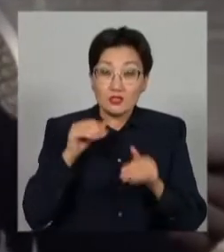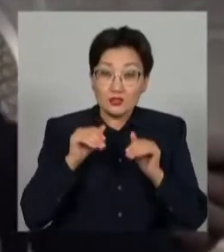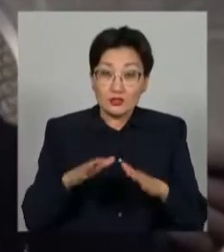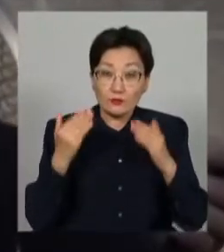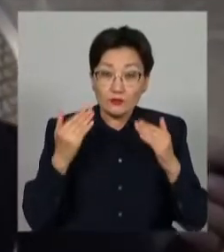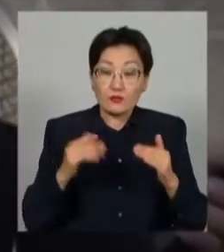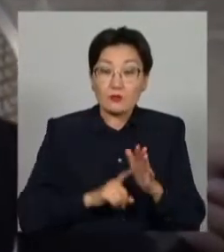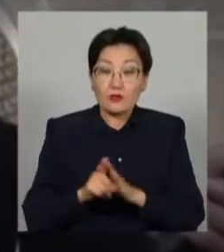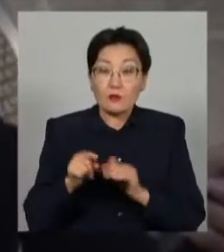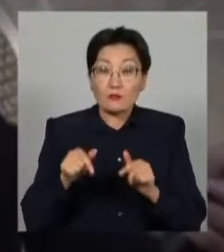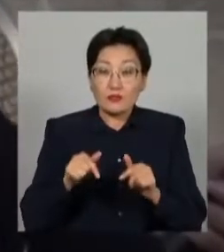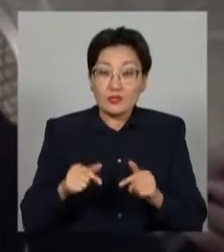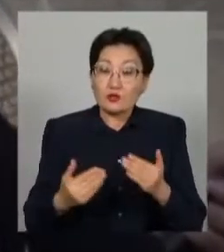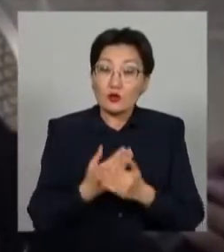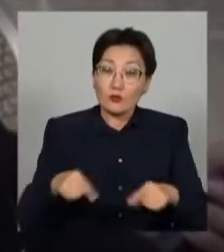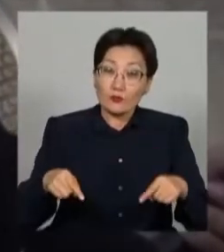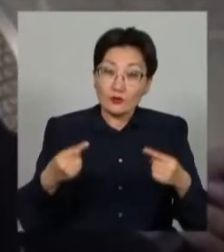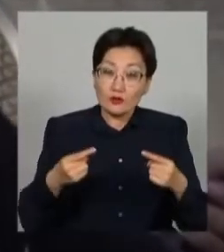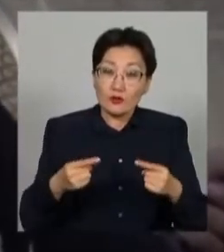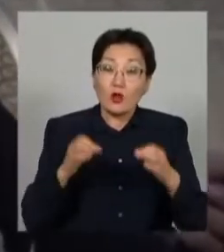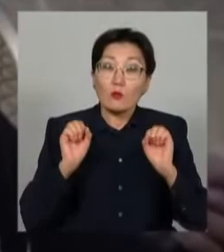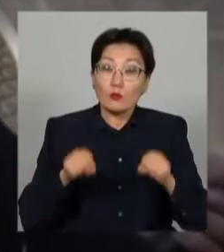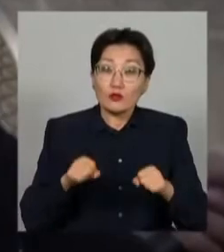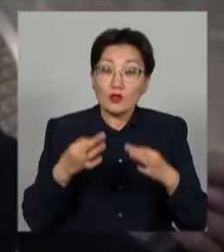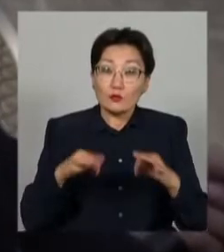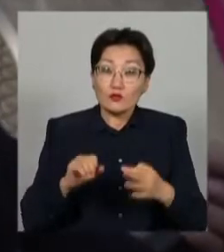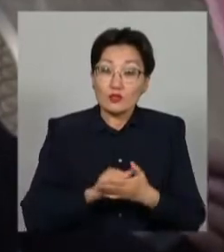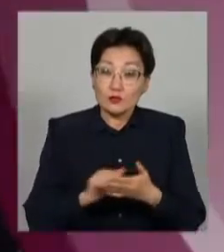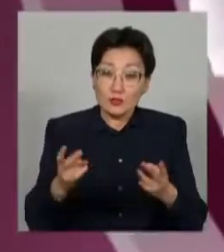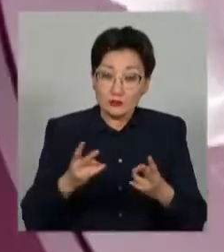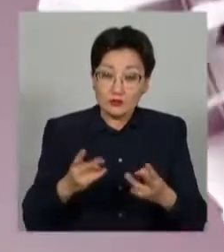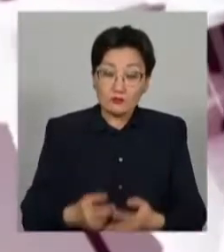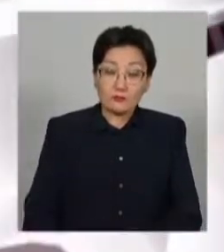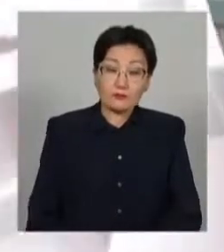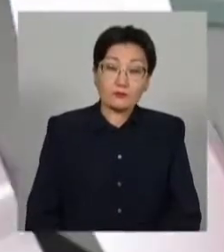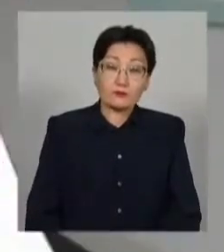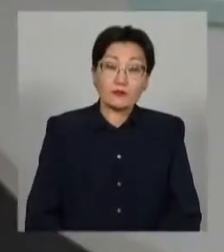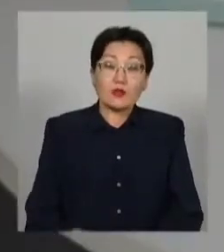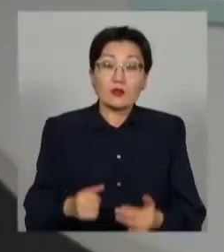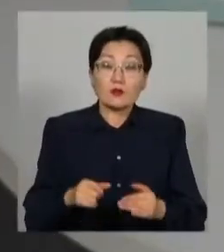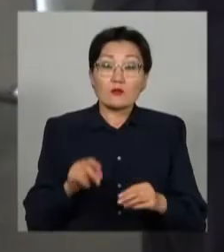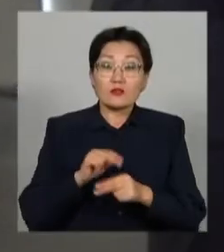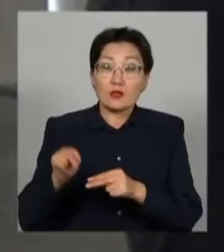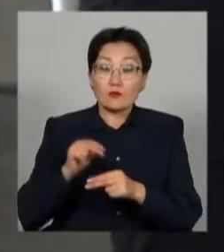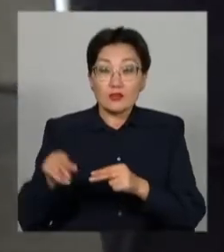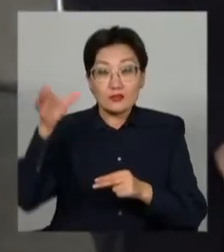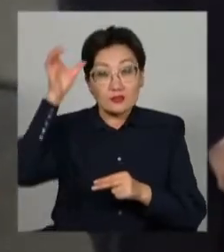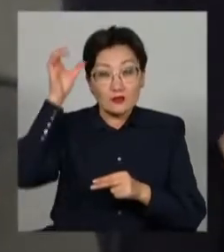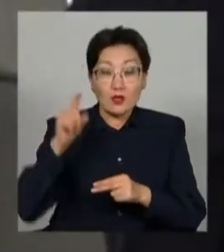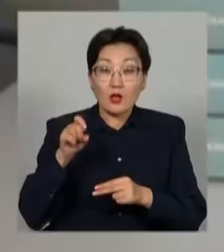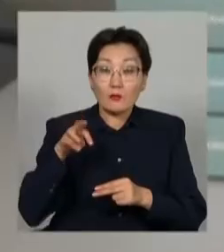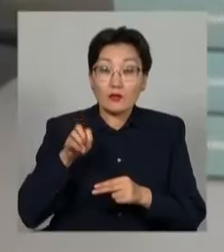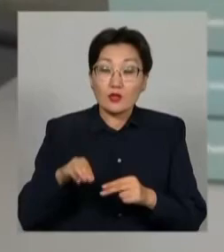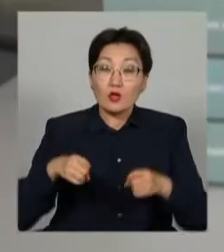беймәлім. Алдымен бізге мына жерді қалпына келтіре беруге болады деген рұқсат құжаты қажет. Биыл ағартушы ғалым Ахмет